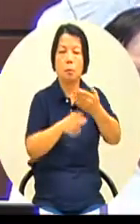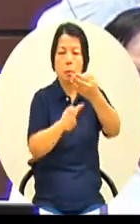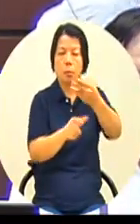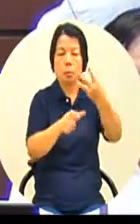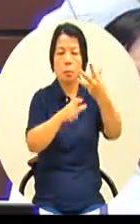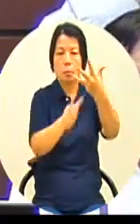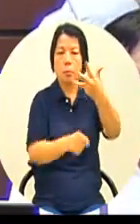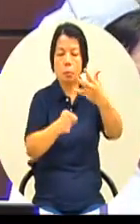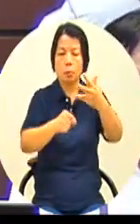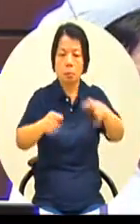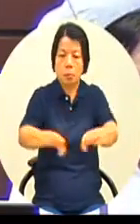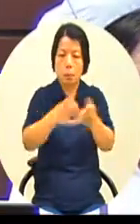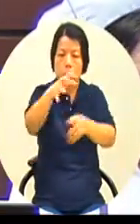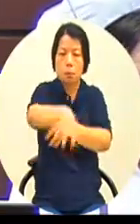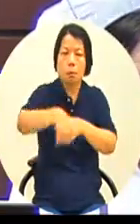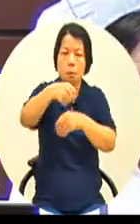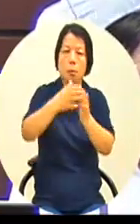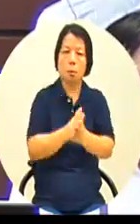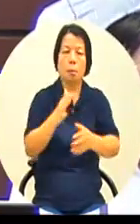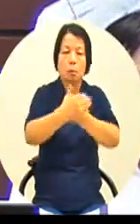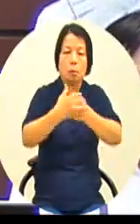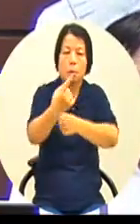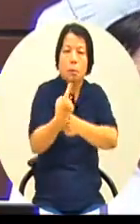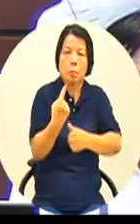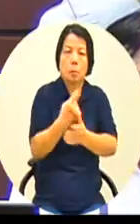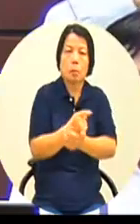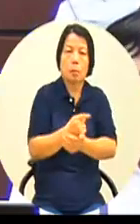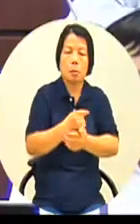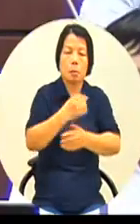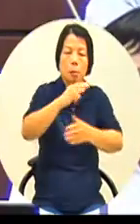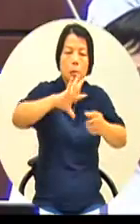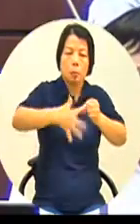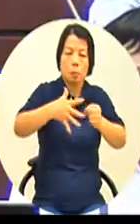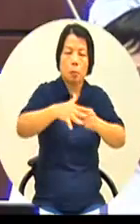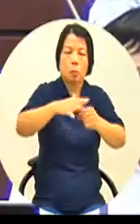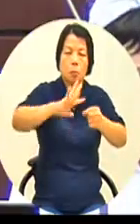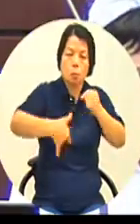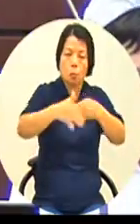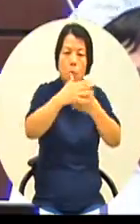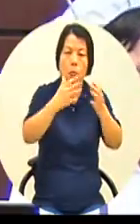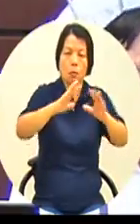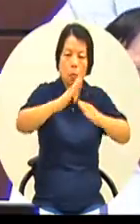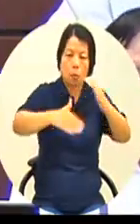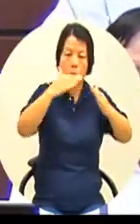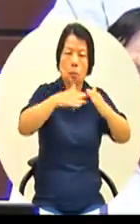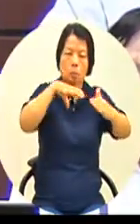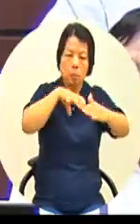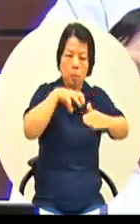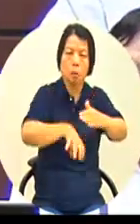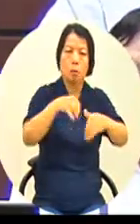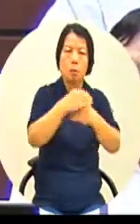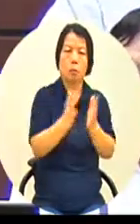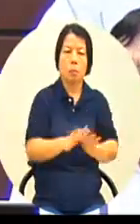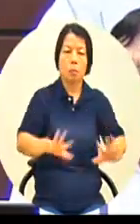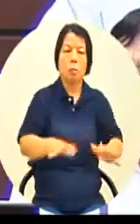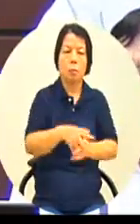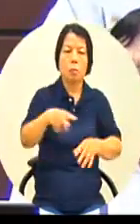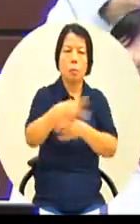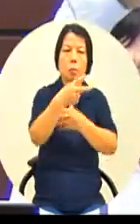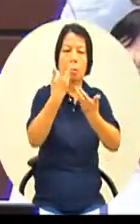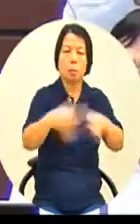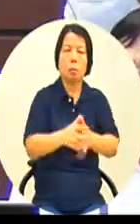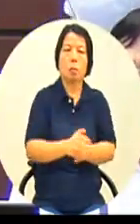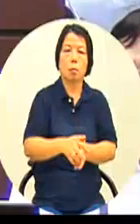那它的位置就在宝来国中后的那个基地。啊，目前的进度呢，已经差不多有286公顷，好，那预定要